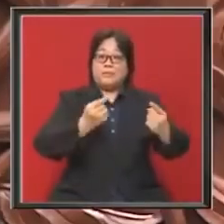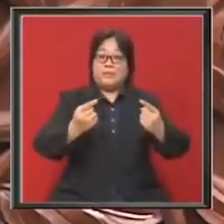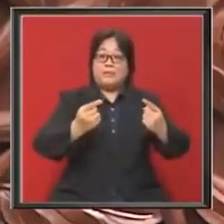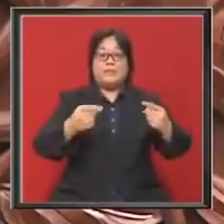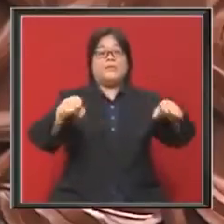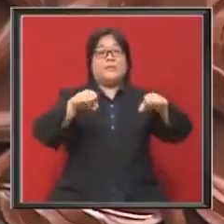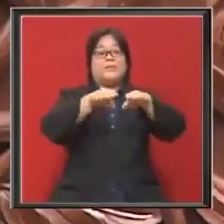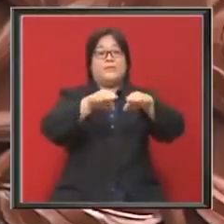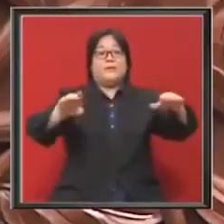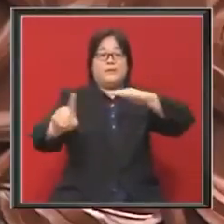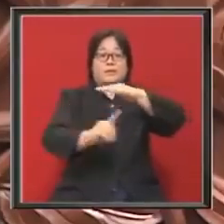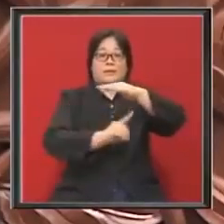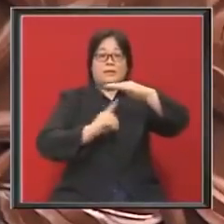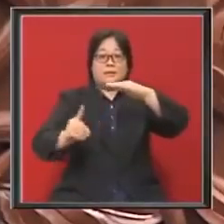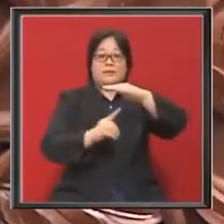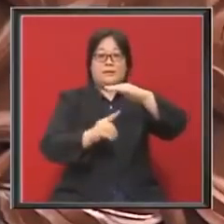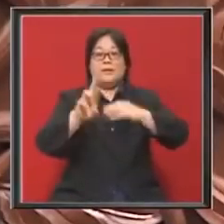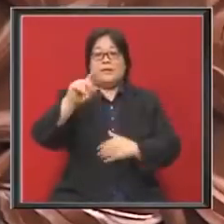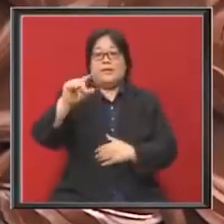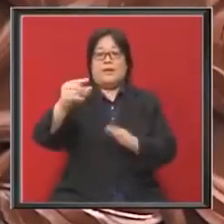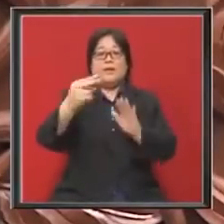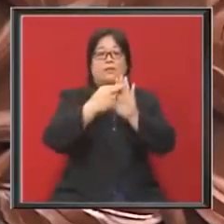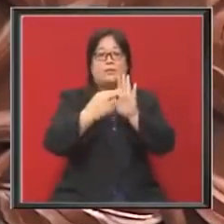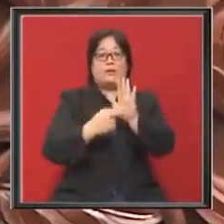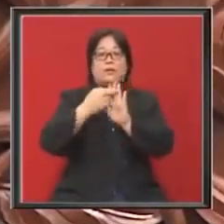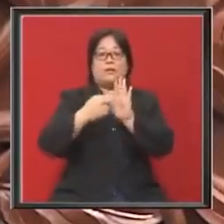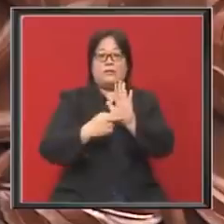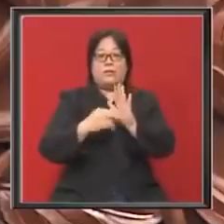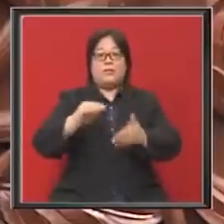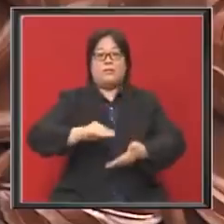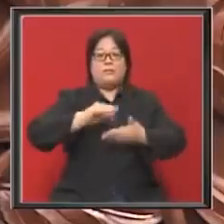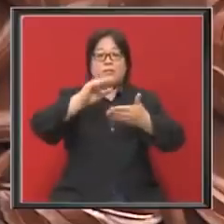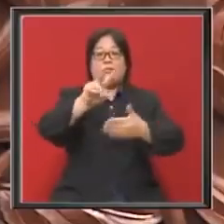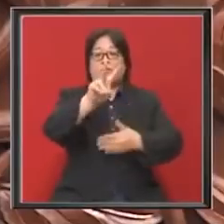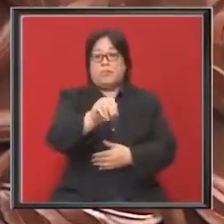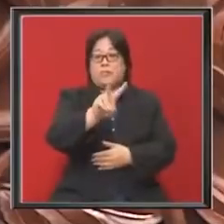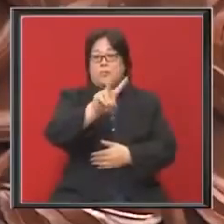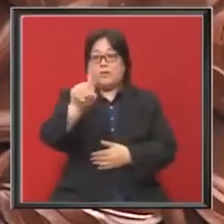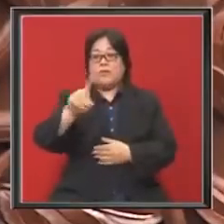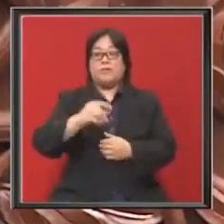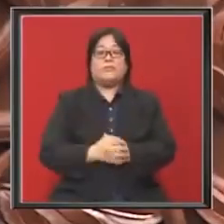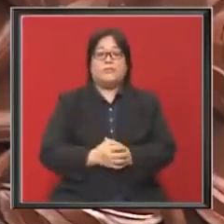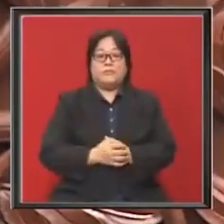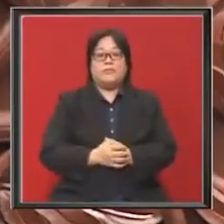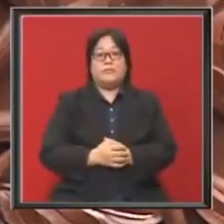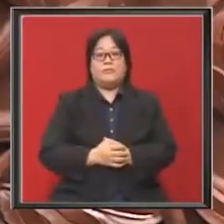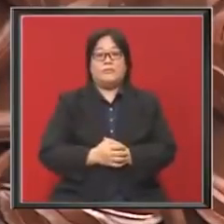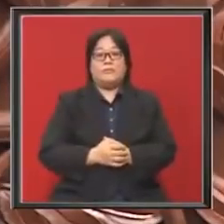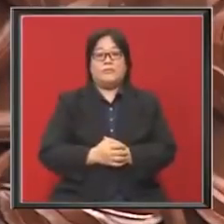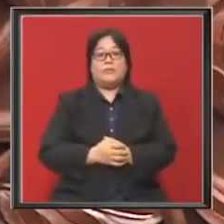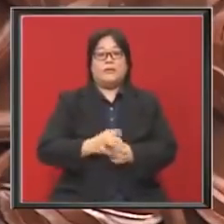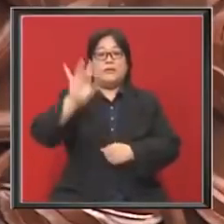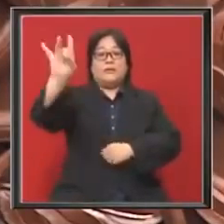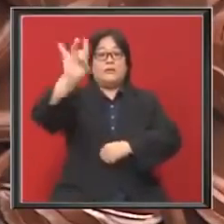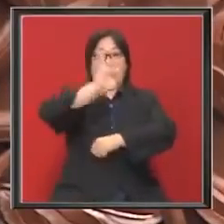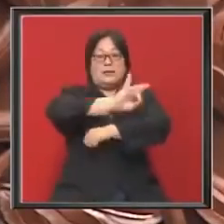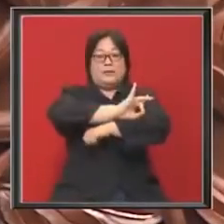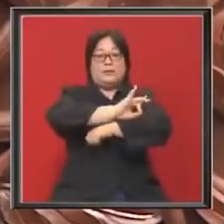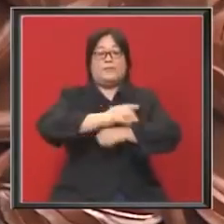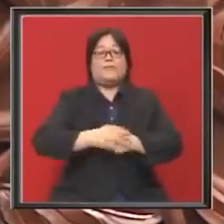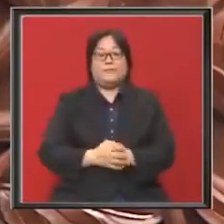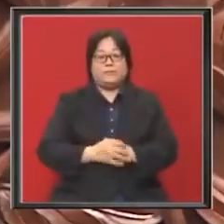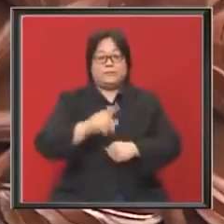diperingkat Dasa Rang undang-undang perbekalan 2021 selama 28 hari